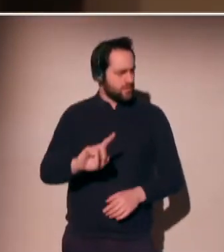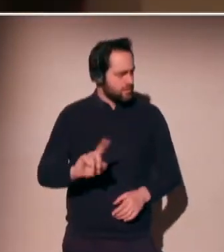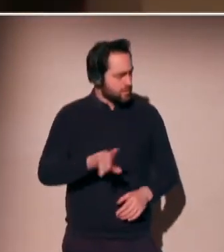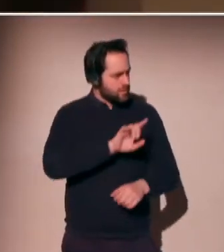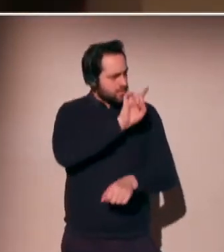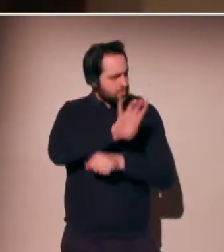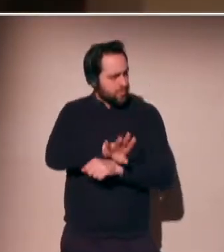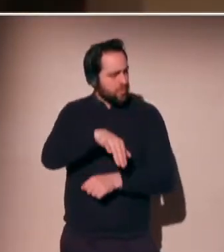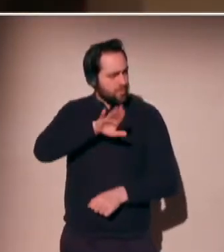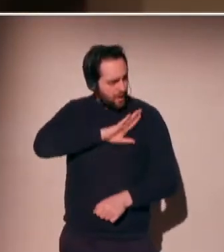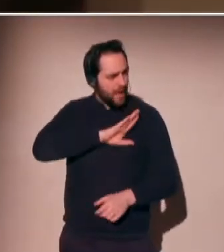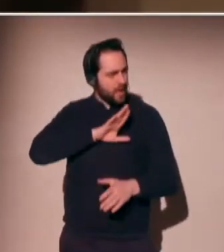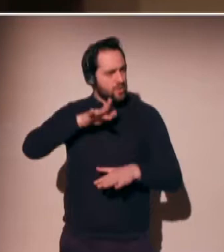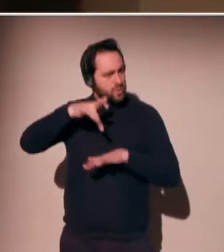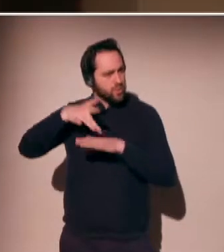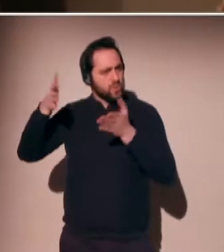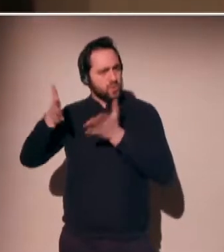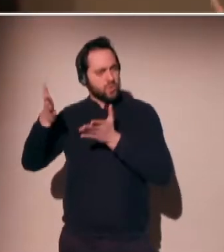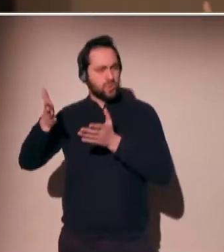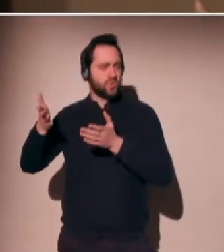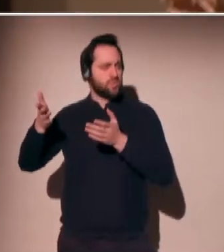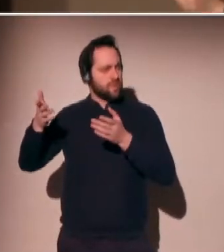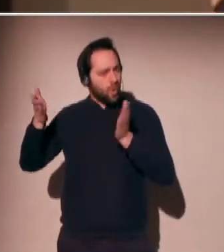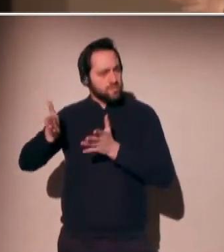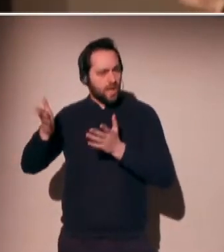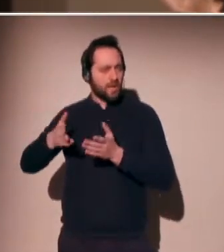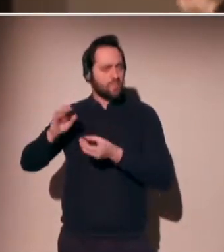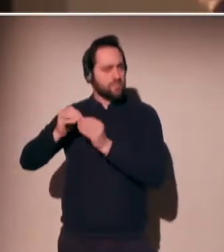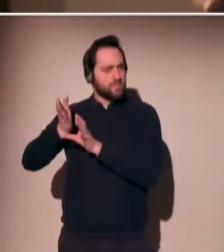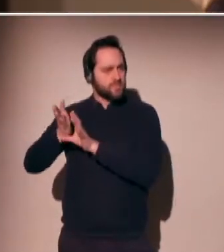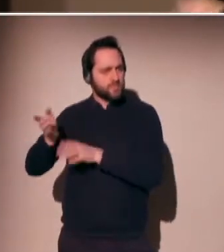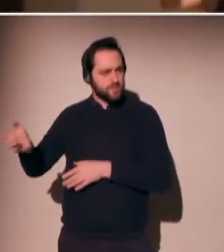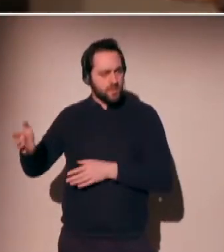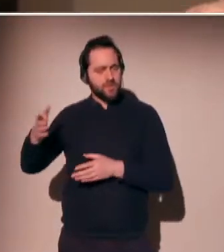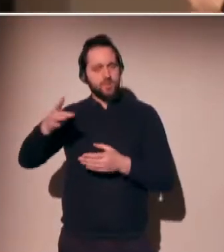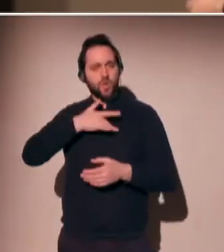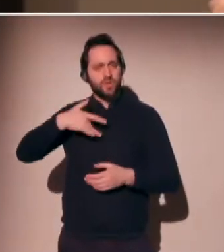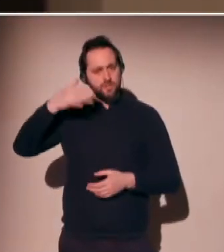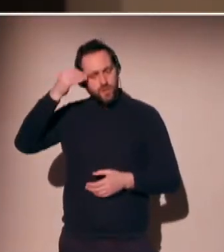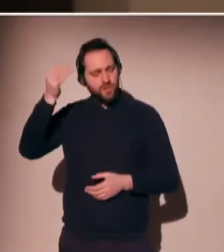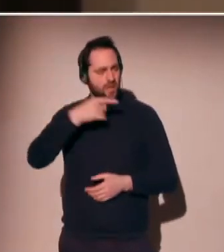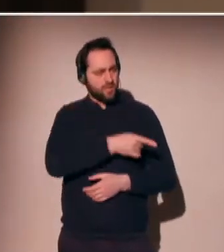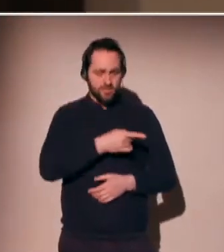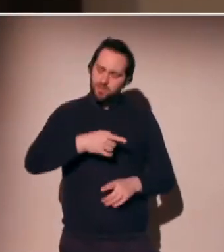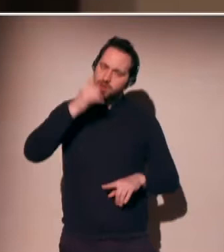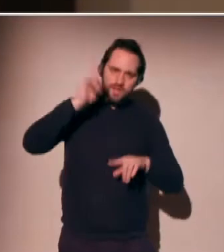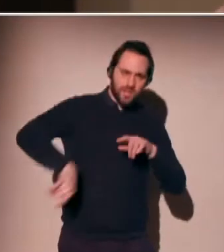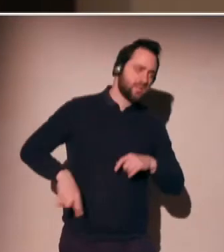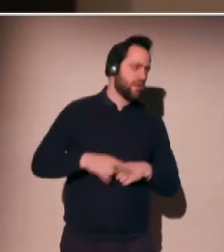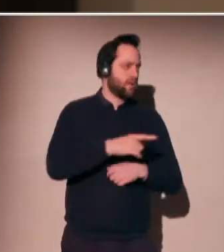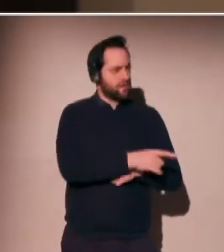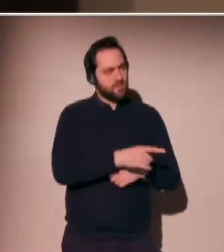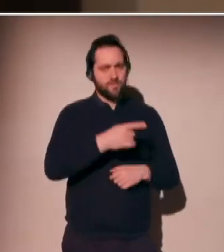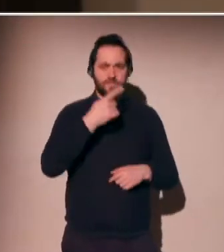devez pas être obligé à passer un test de ce type avec des questions sur la santé mentale. Et donc, eh bien, son père, l'avocat, a lancé